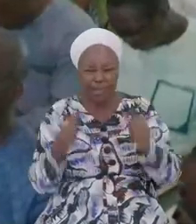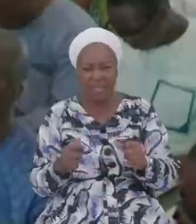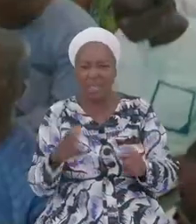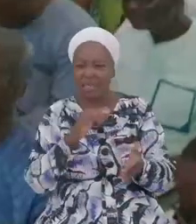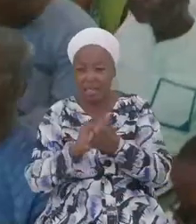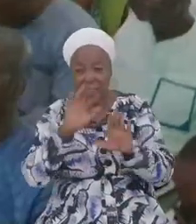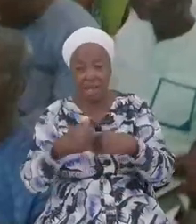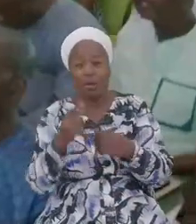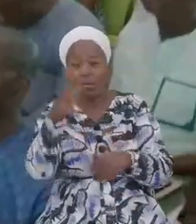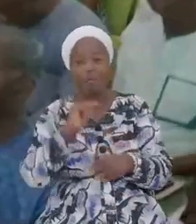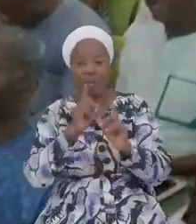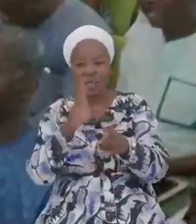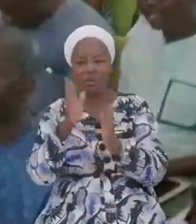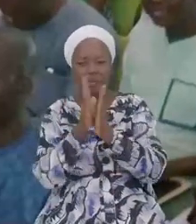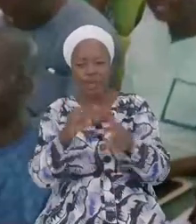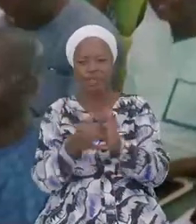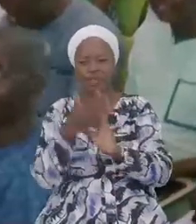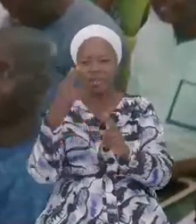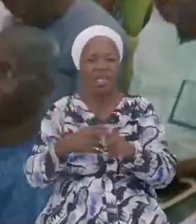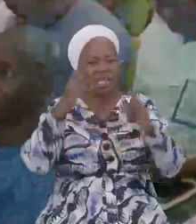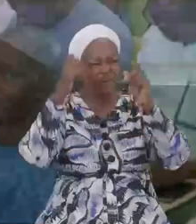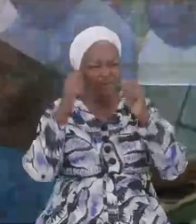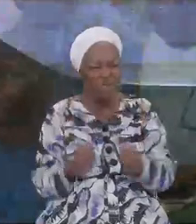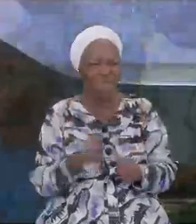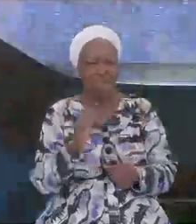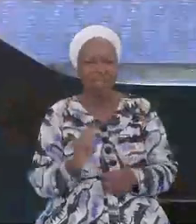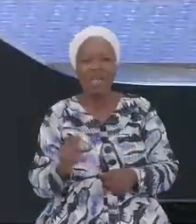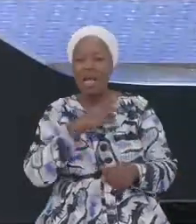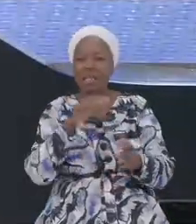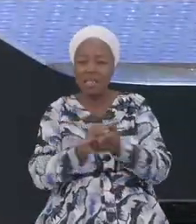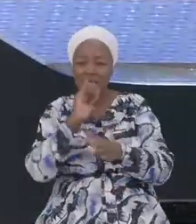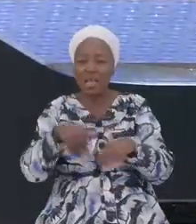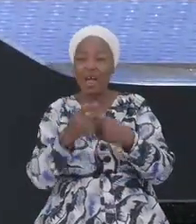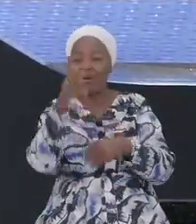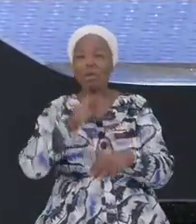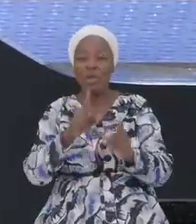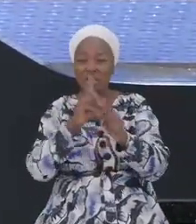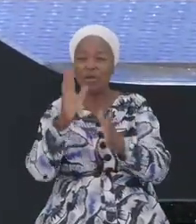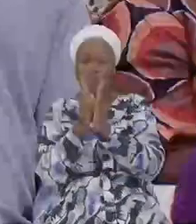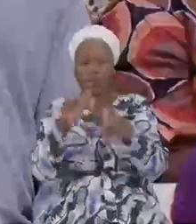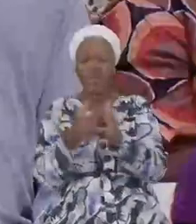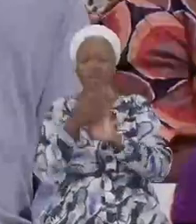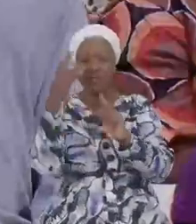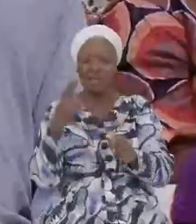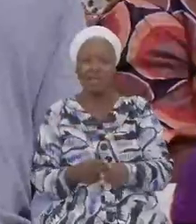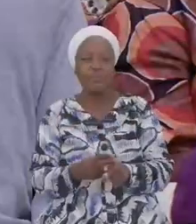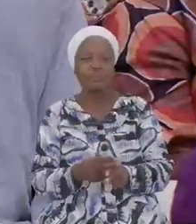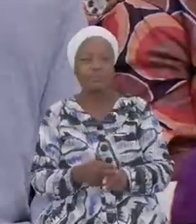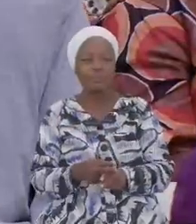Dieu va exaucer ta prière. Aussitôt. Je dis, c'est comme ça Dieu va exaucer ta prière. Ta